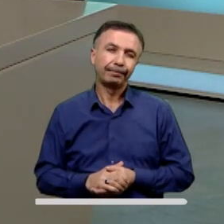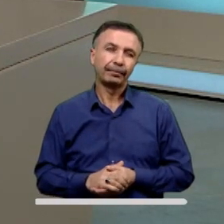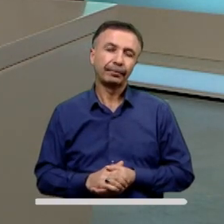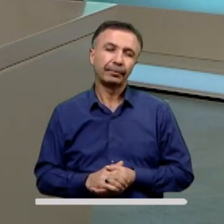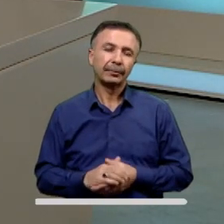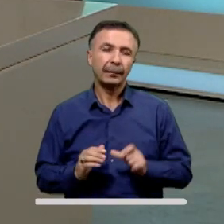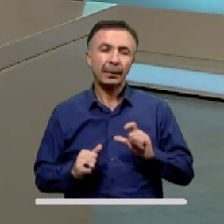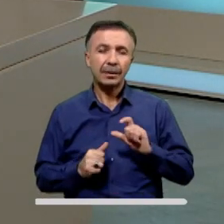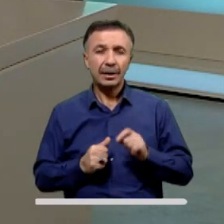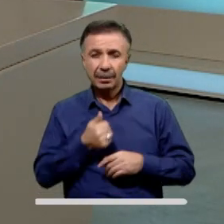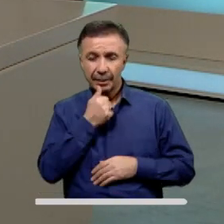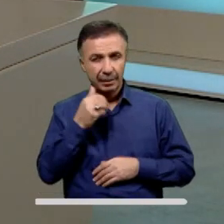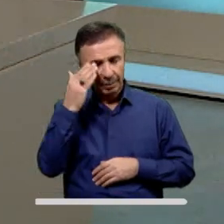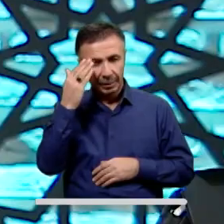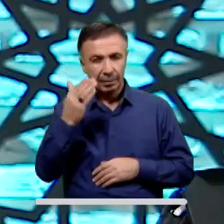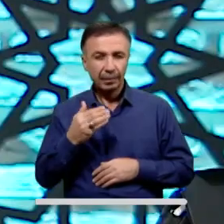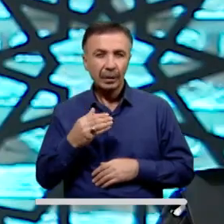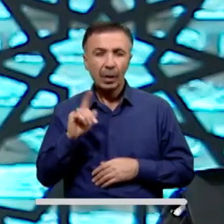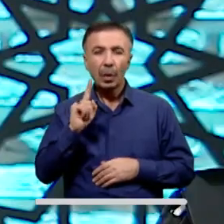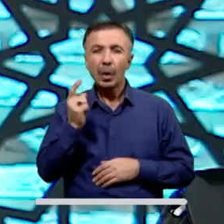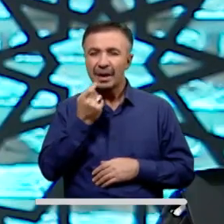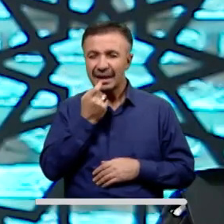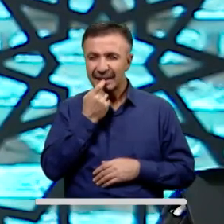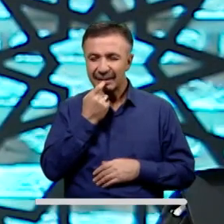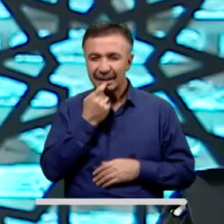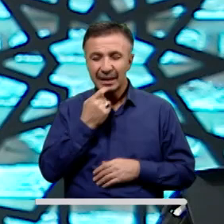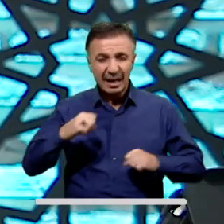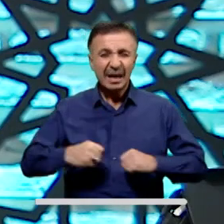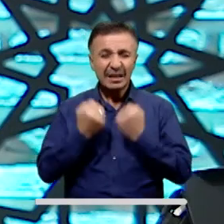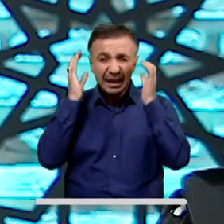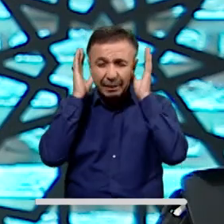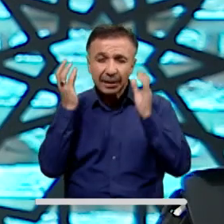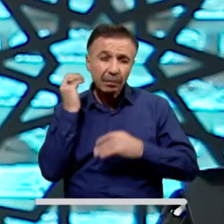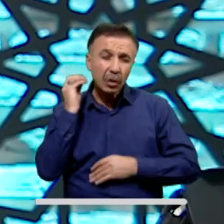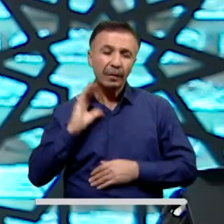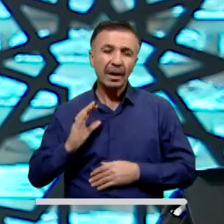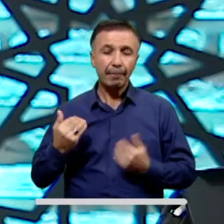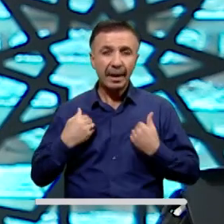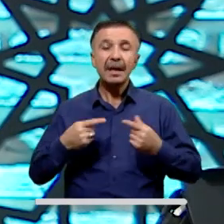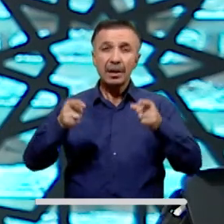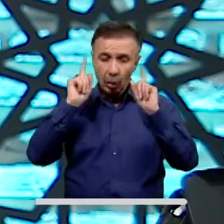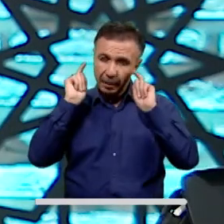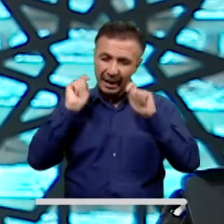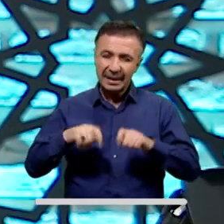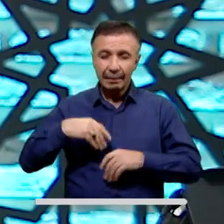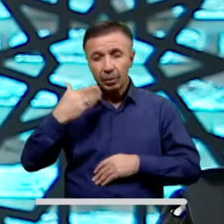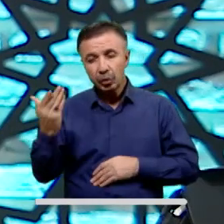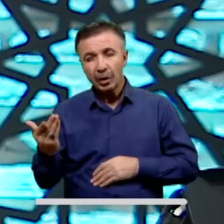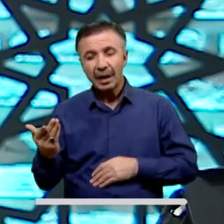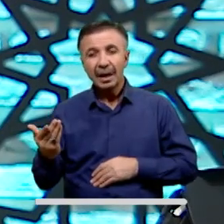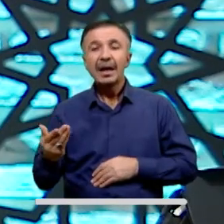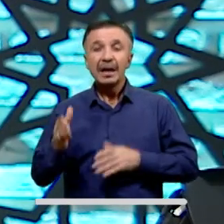Can Bey'in selamları var. Diyor ki 10 yıllık kaza namazı borcum var. Ben diyor tövbe etsem, sonra namaza